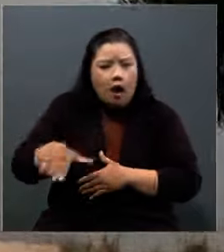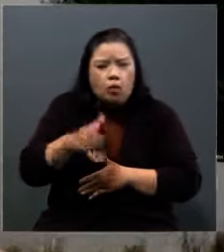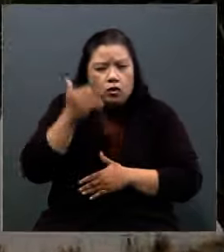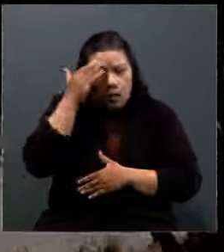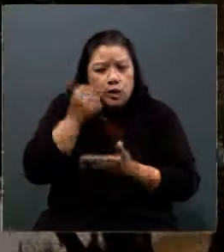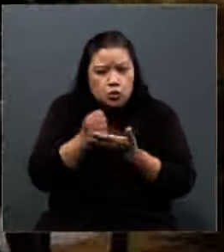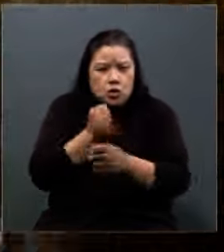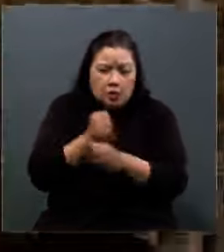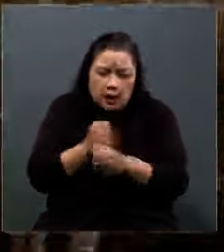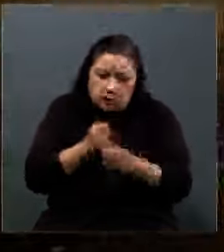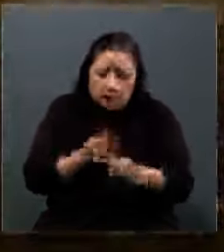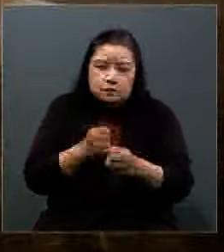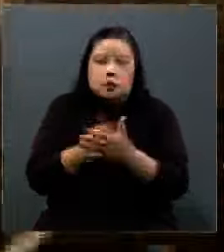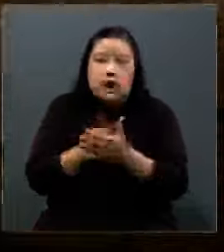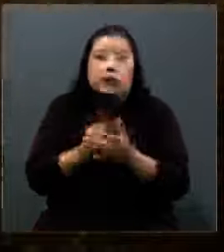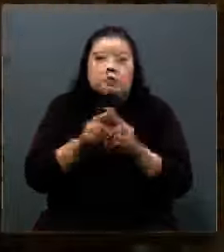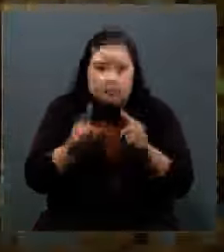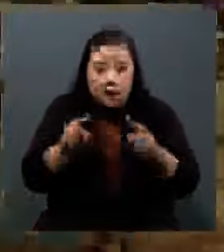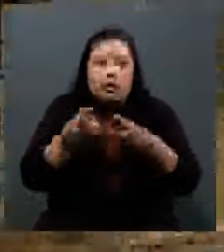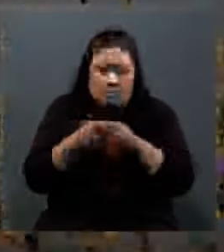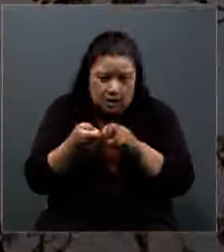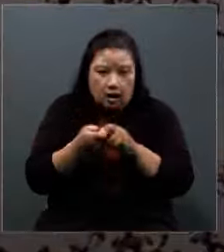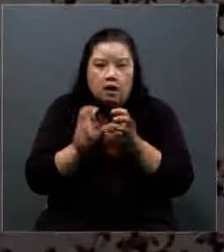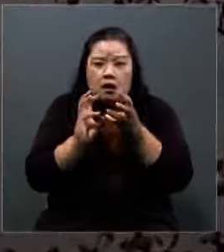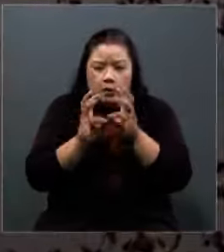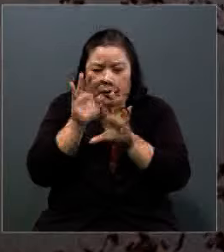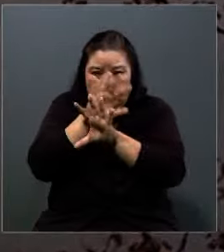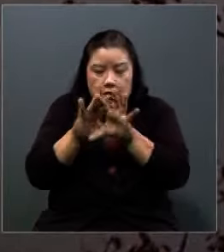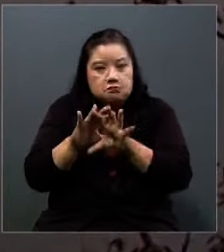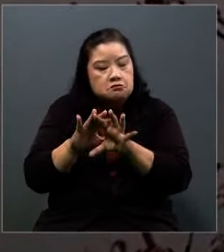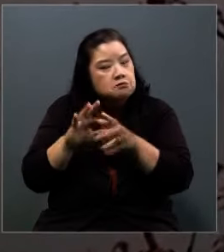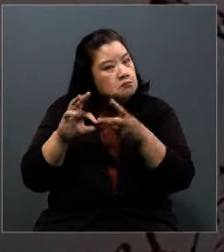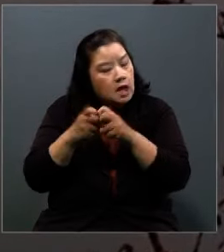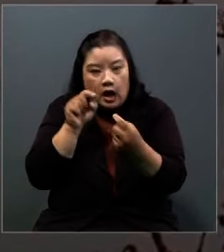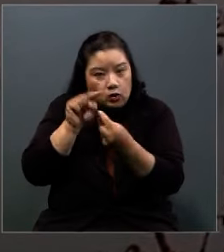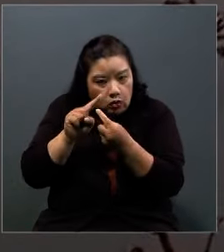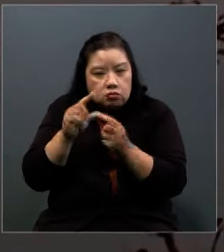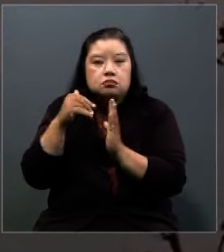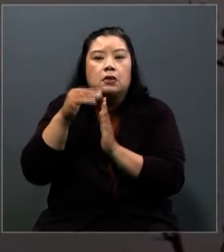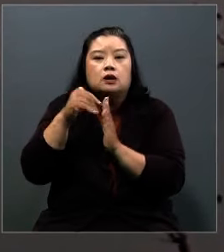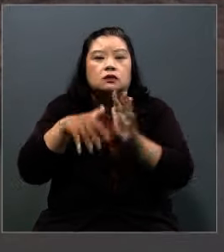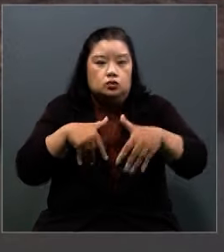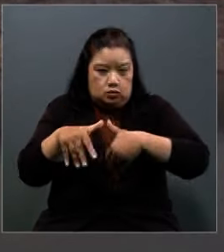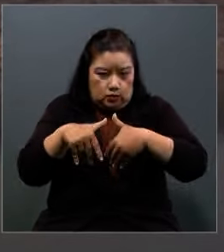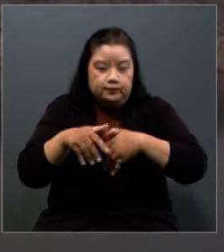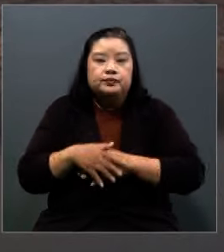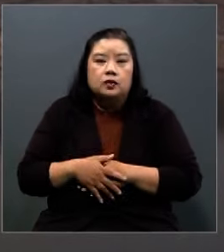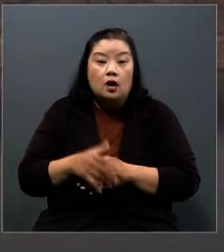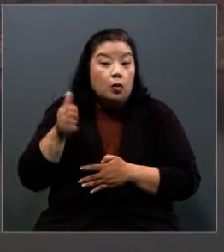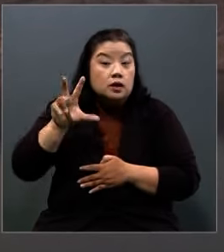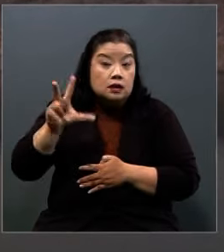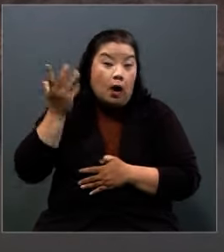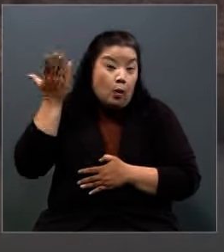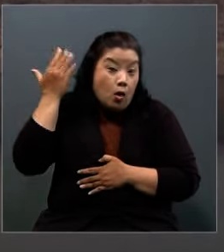นะครับ แต่ก็ต้องยอมรับว่าเจ้าฝุ่น PM 2.5 เนี่ยเป็นปัญหาใหญ่ของภาคเหนืออย่างในช่วง 2-3 วันที่ผ่านมาเชียงใหม่ก็มีปริม